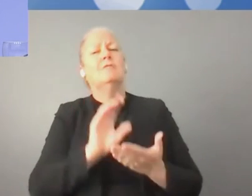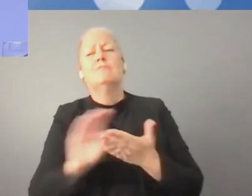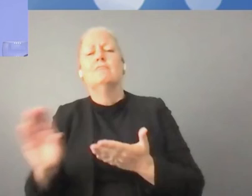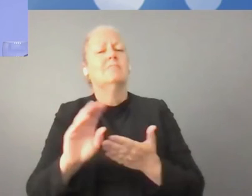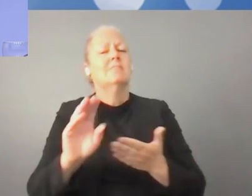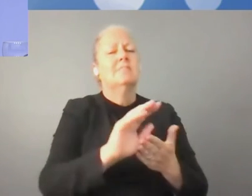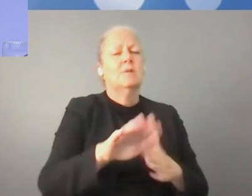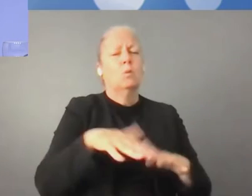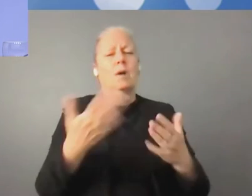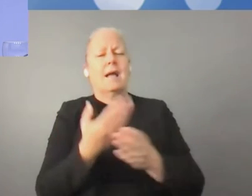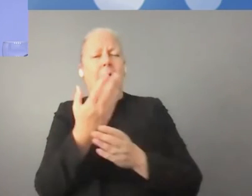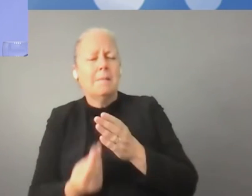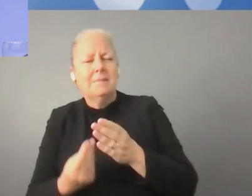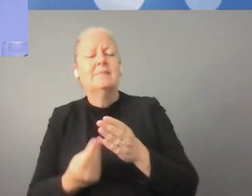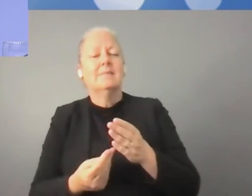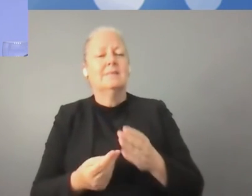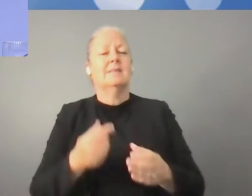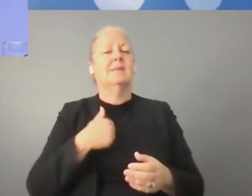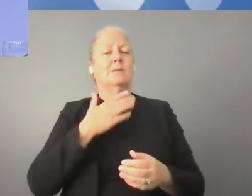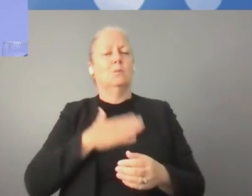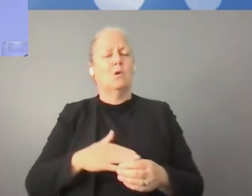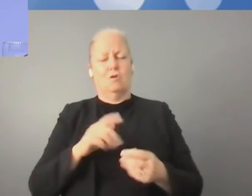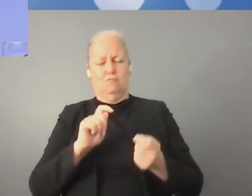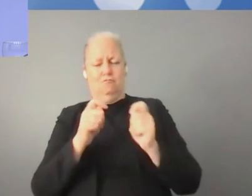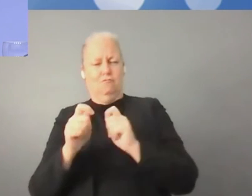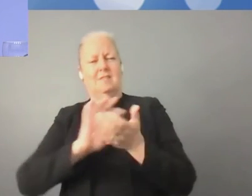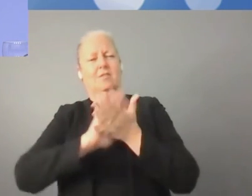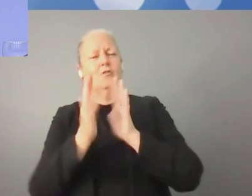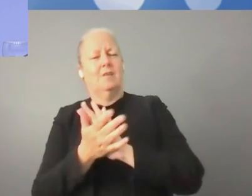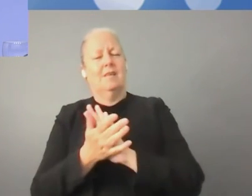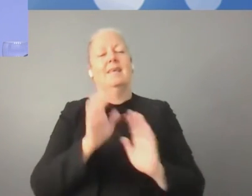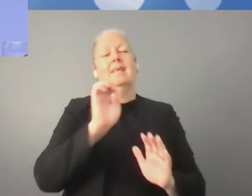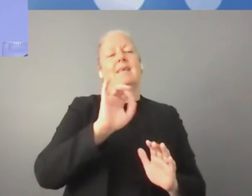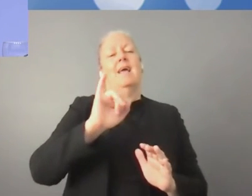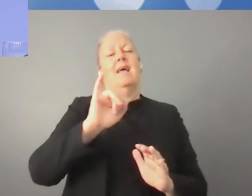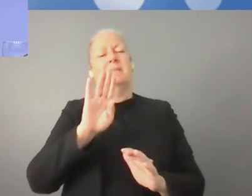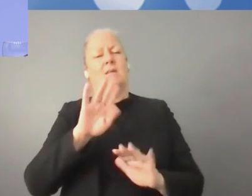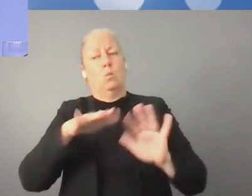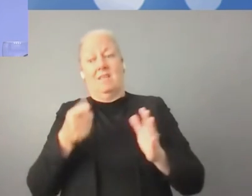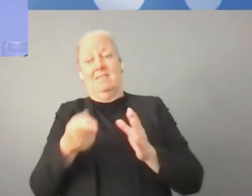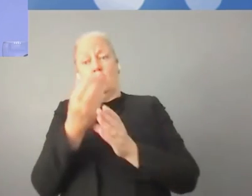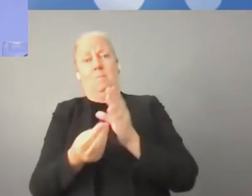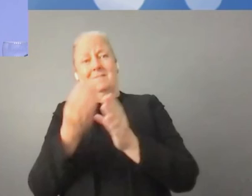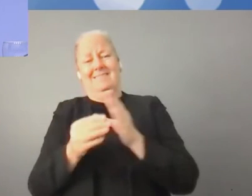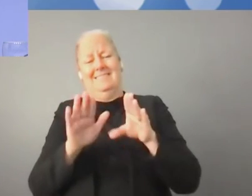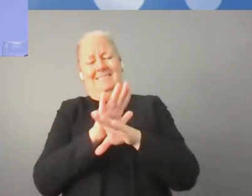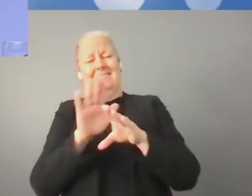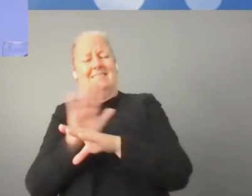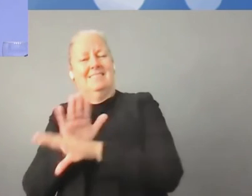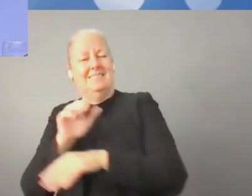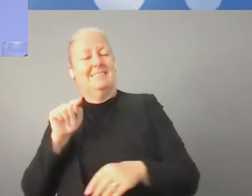возможно, лучшим способом, как определить, как измерять и как проводить отчетность